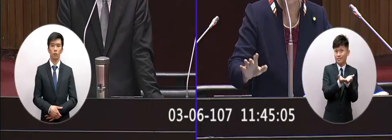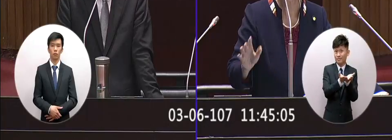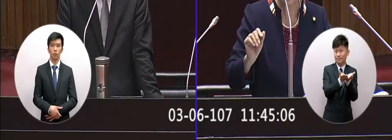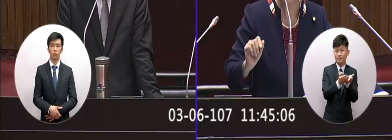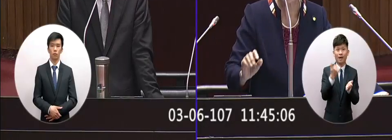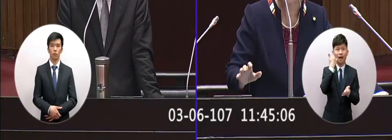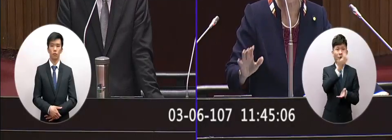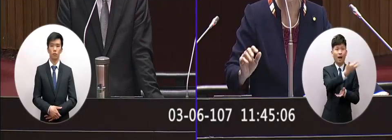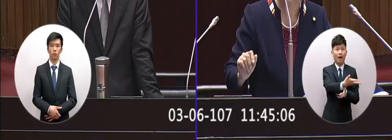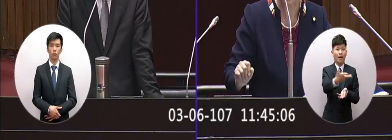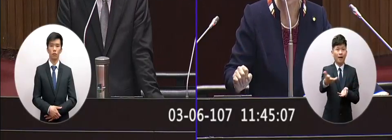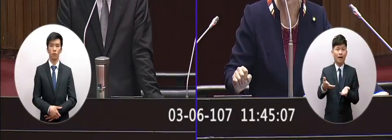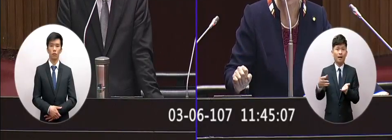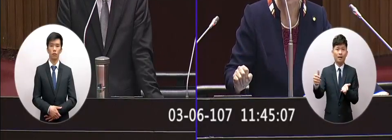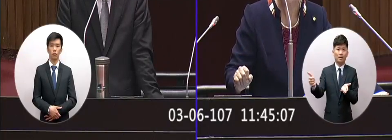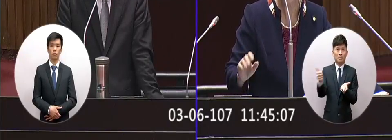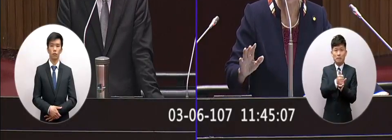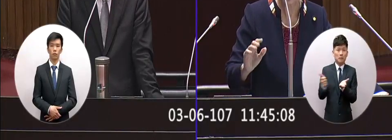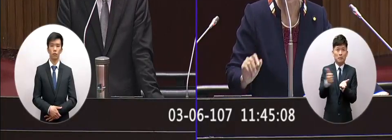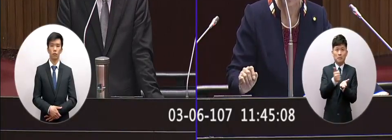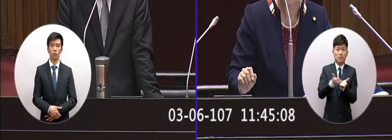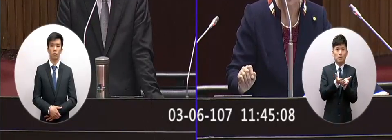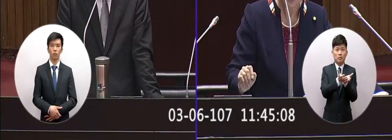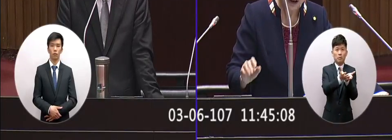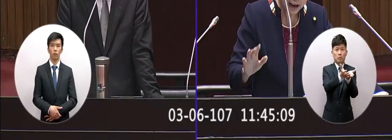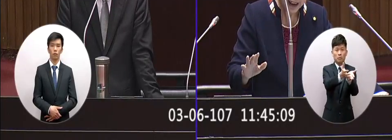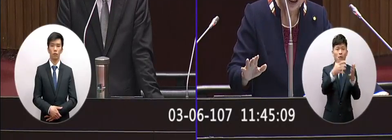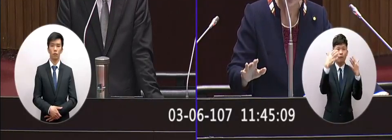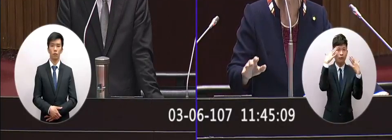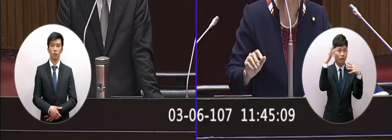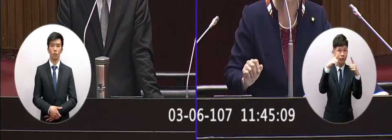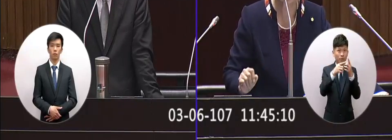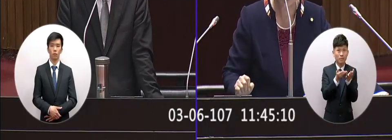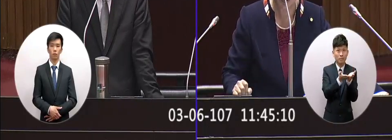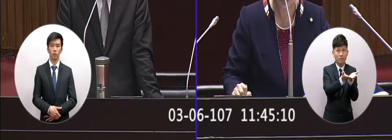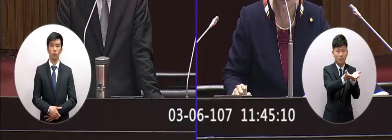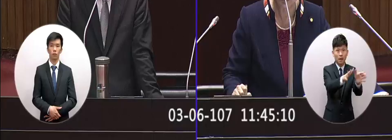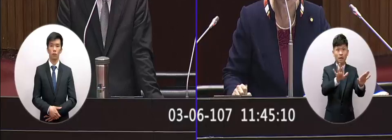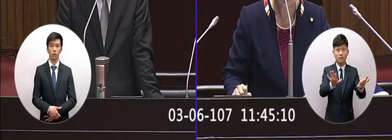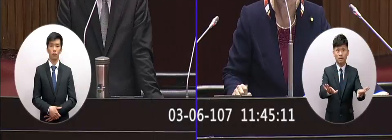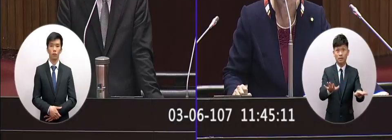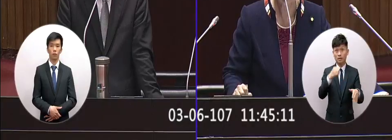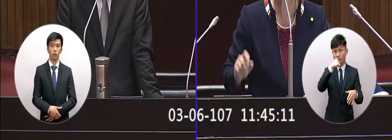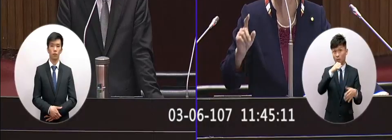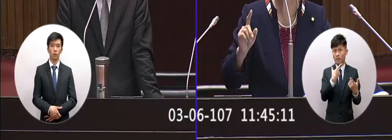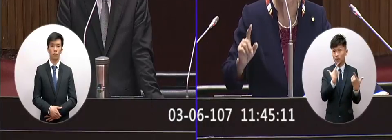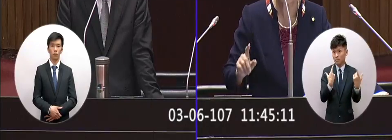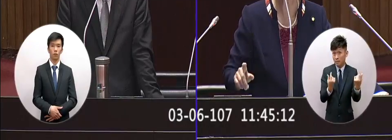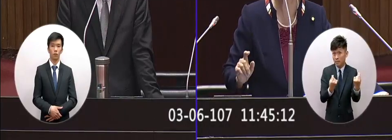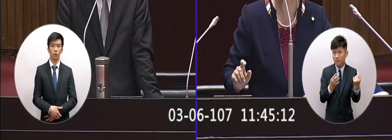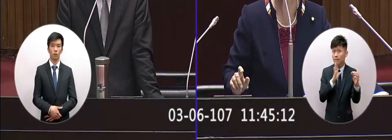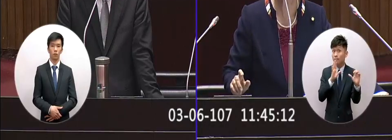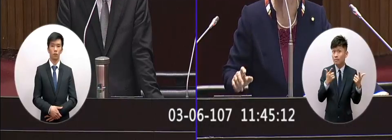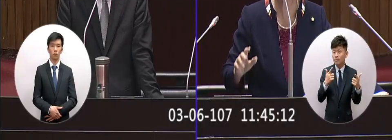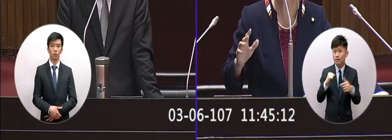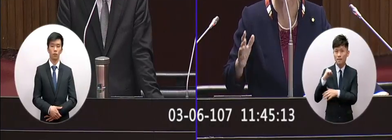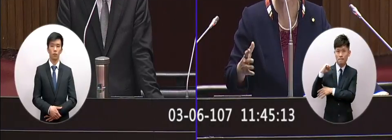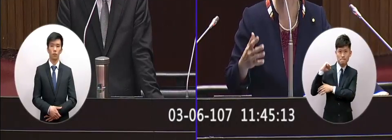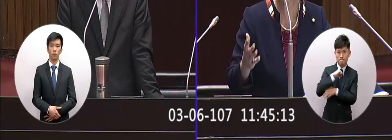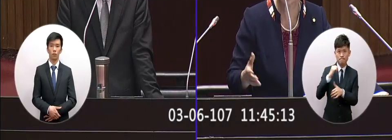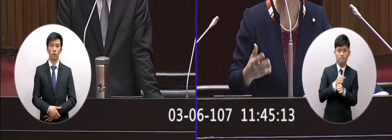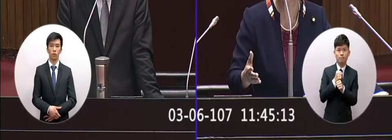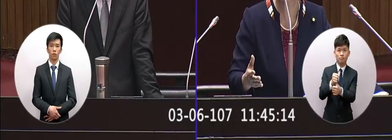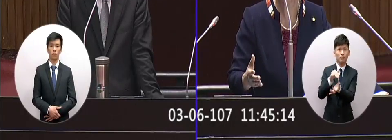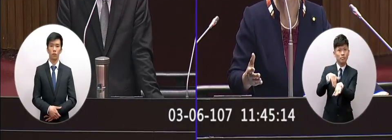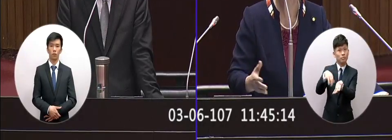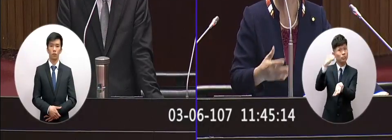在海上漂泊百年的渔人船疯人船，今天是不是已经靠岸了？所以呢我们的强制住院其实有